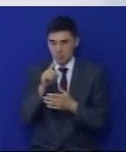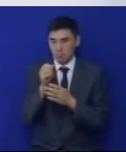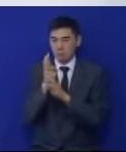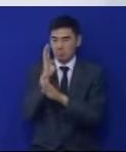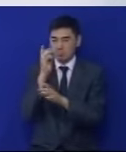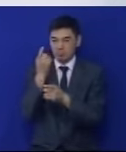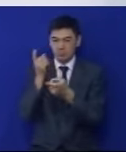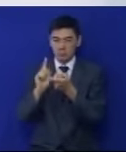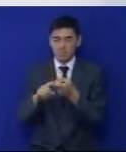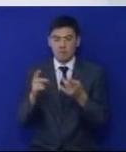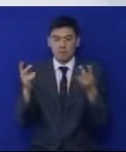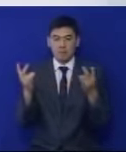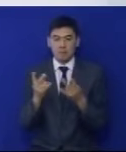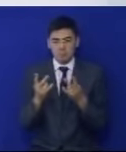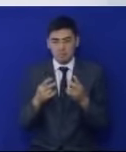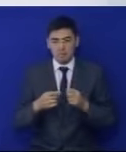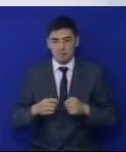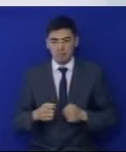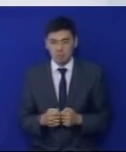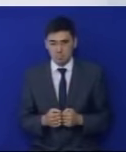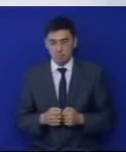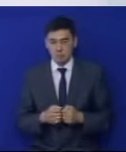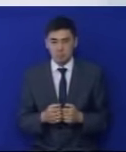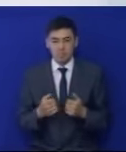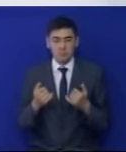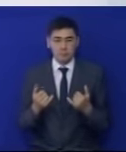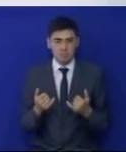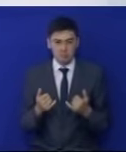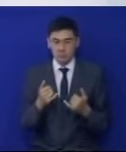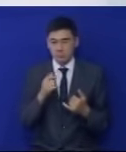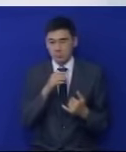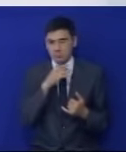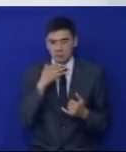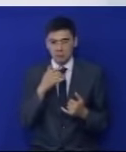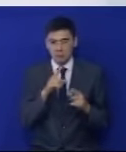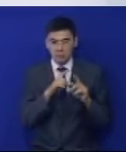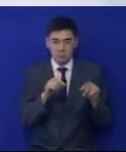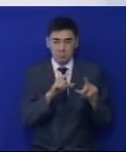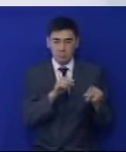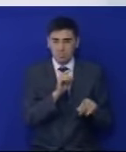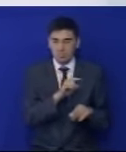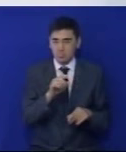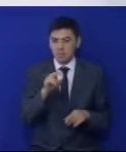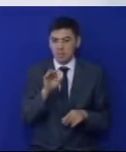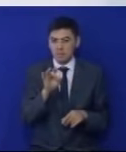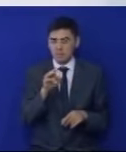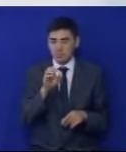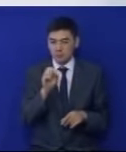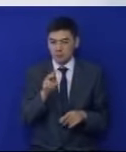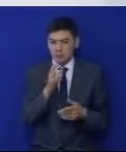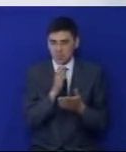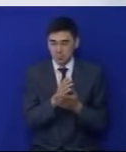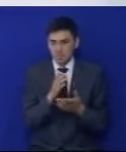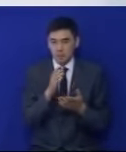garden.bilim.semey.gov.kz сайтына кірсе болғаны. Қалалық білім бөлімінің мәліметінше бүгінде көптеген мектепке дейінгі мекемелер порталға бос орындар